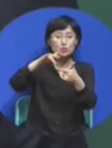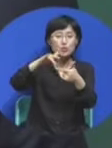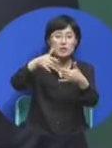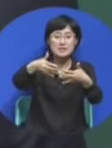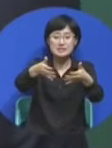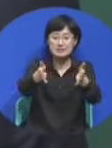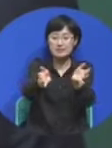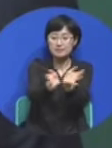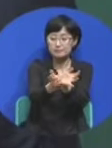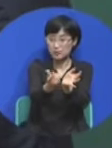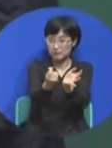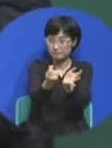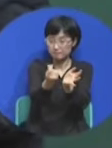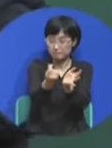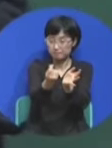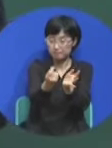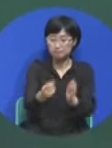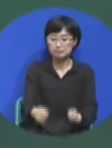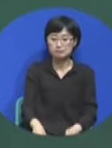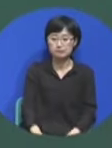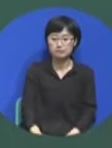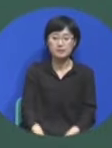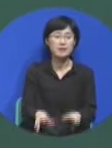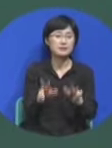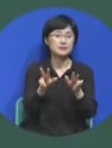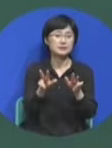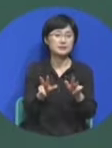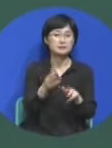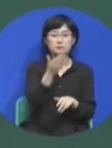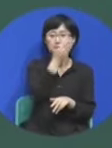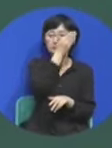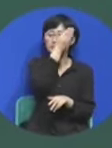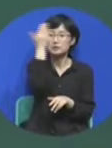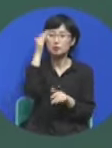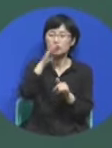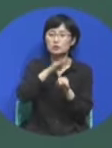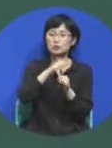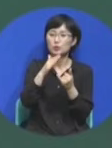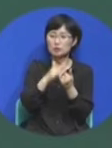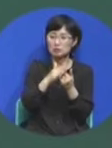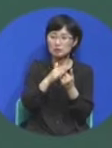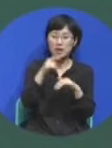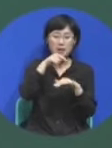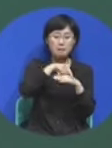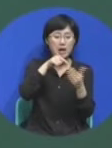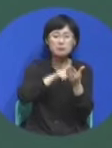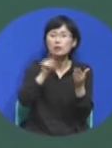是按现在的新时代文化. 자, 지금 수많은 청소년들의 마음이 갈급해요.